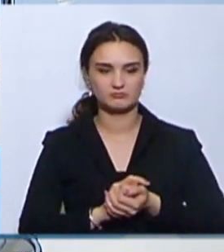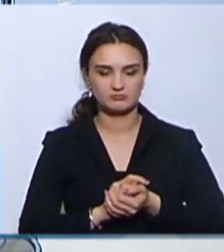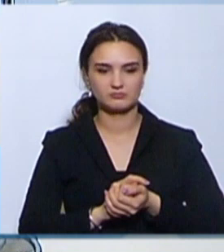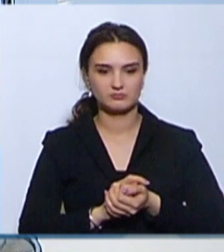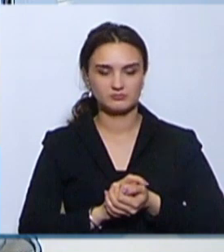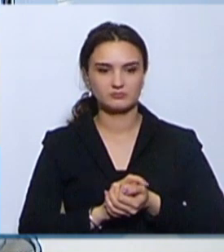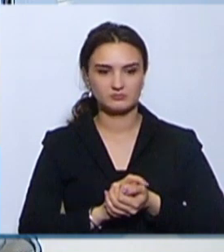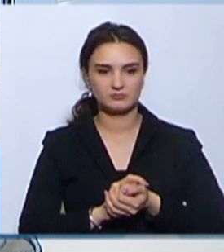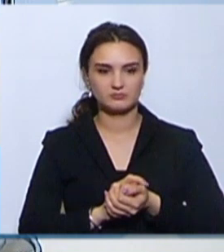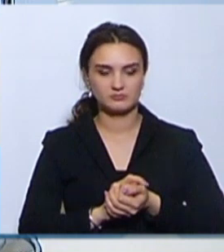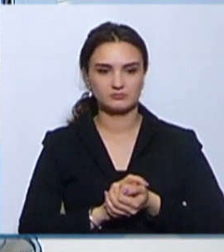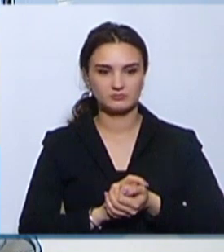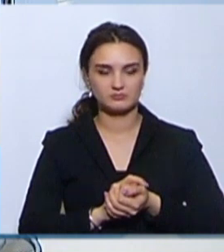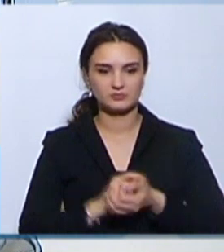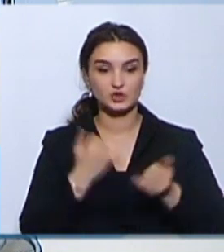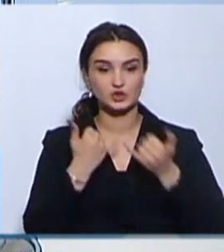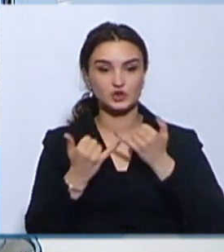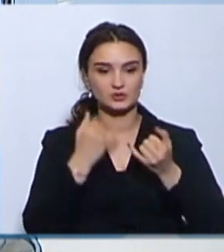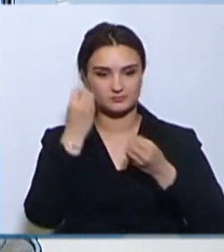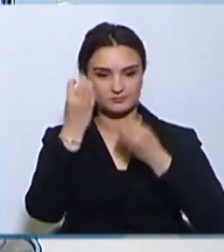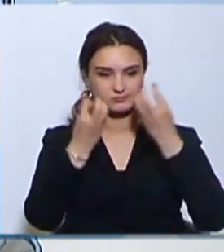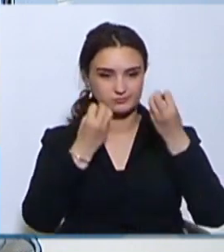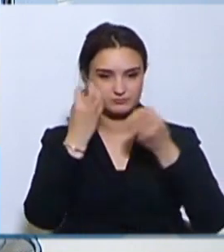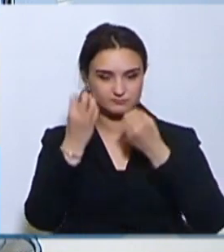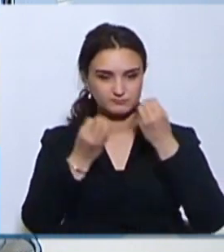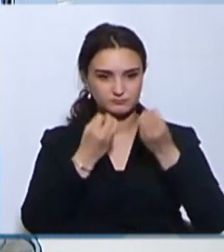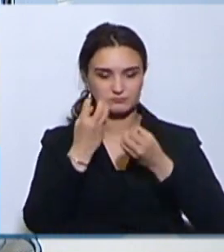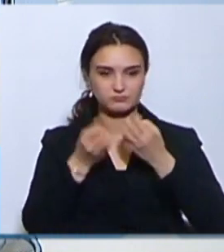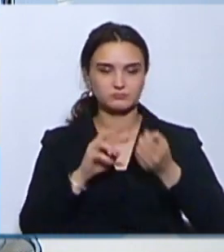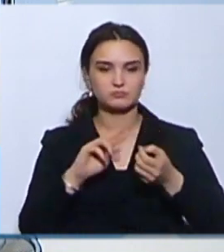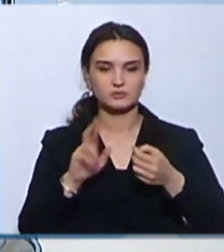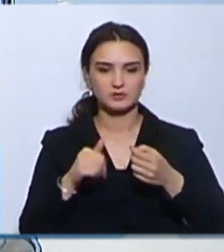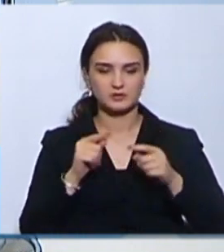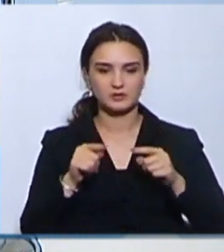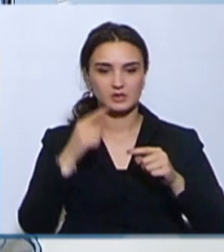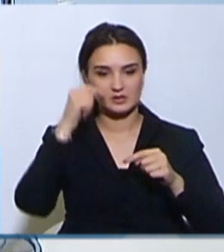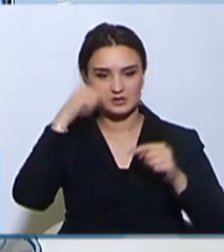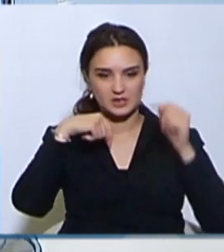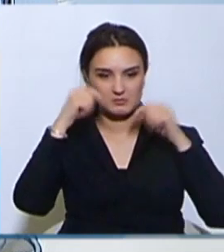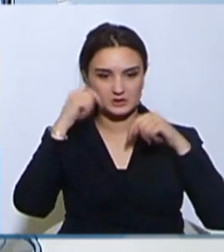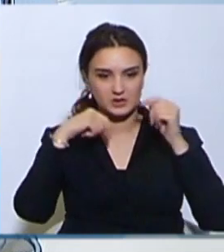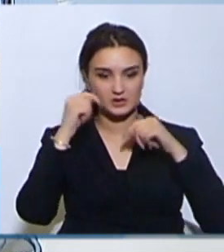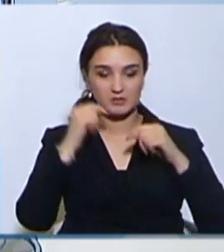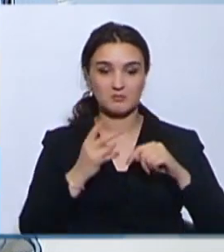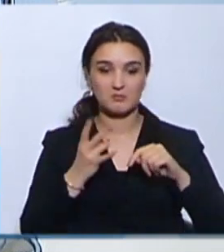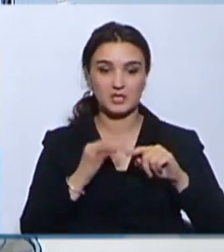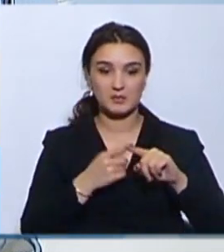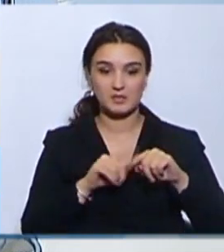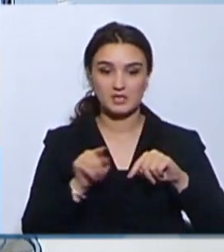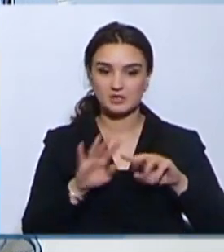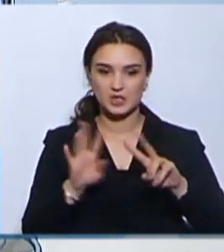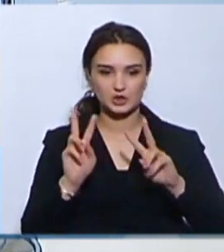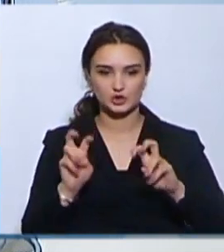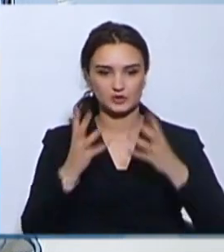ზომიერი ან გამოხატული ჩირქოვანი გამონადენი და გამოხატული ცრემლდენა. თუმცა ეს ნიშნები არ